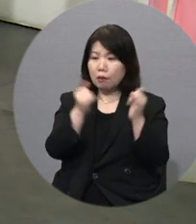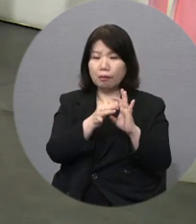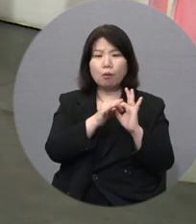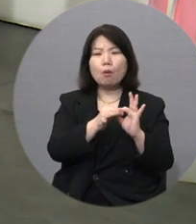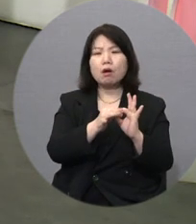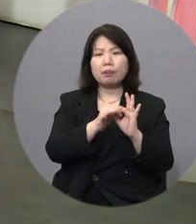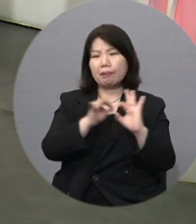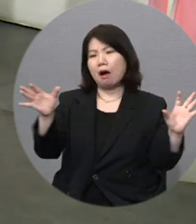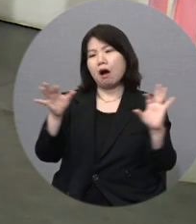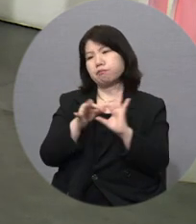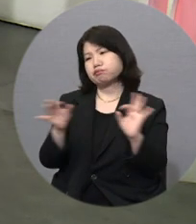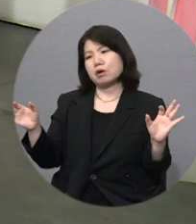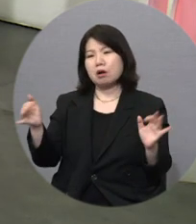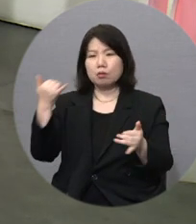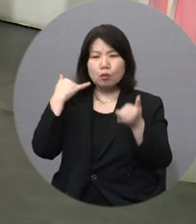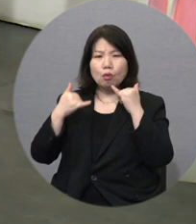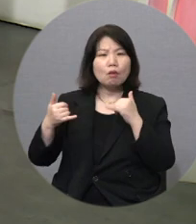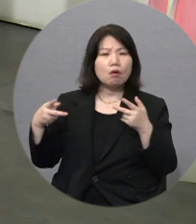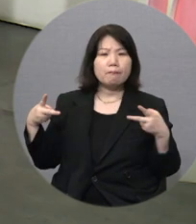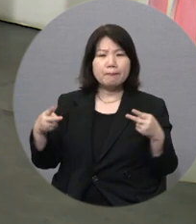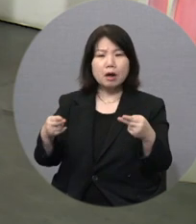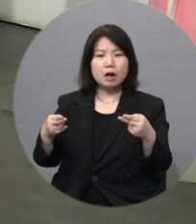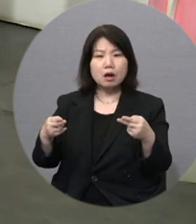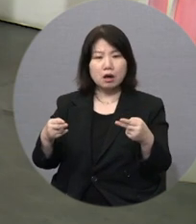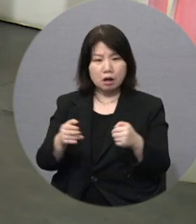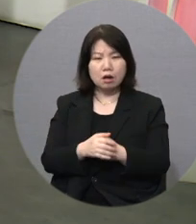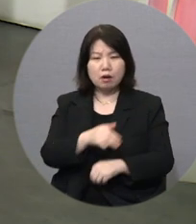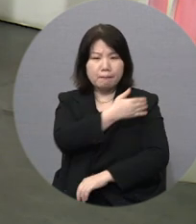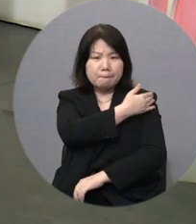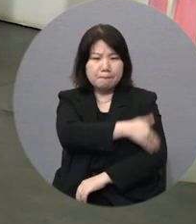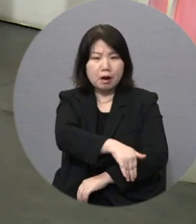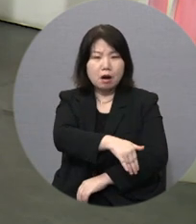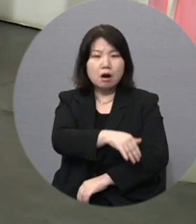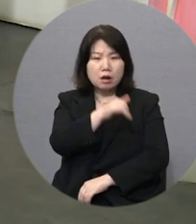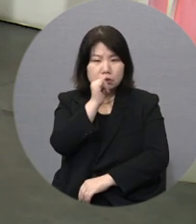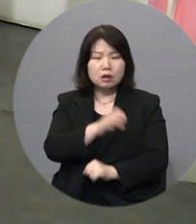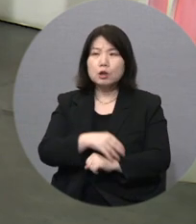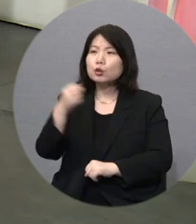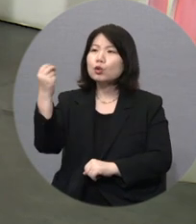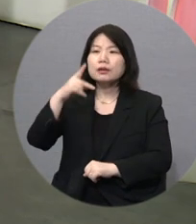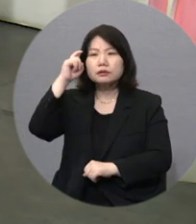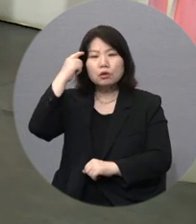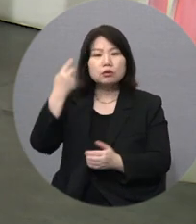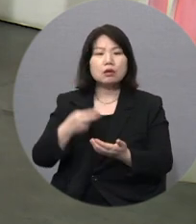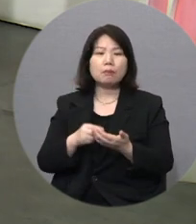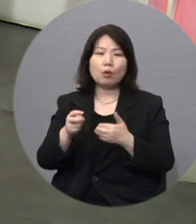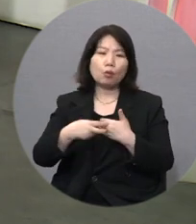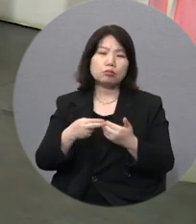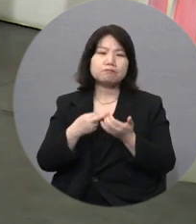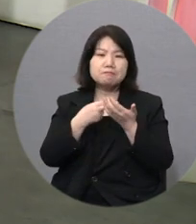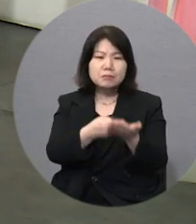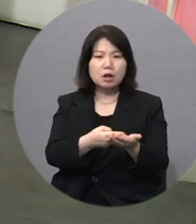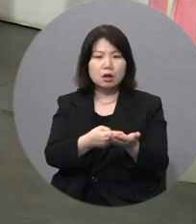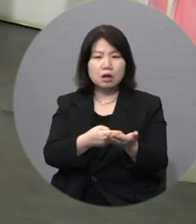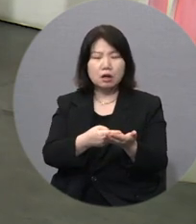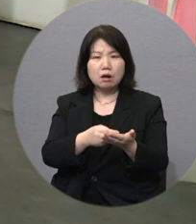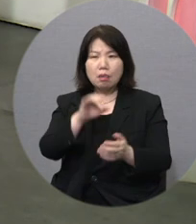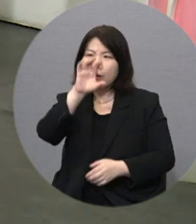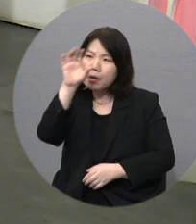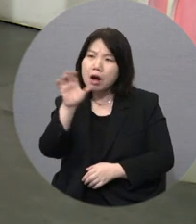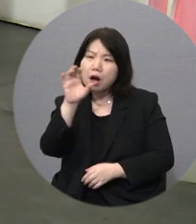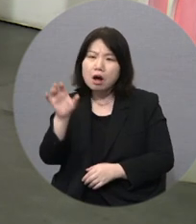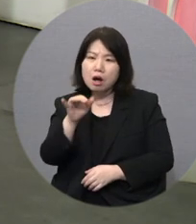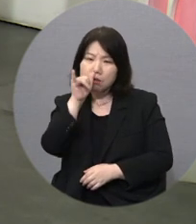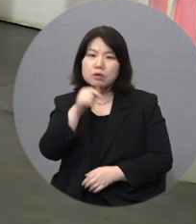망가지고 아무도 연락하는 사람이 없고 그러면은 지역 사회에서 고립돼 있다가 또 정신적으로 들어가는 거죠 그런 부분들을 이제 바꿔